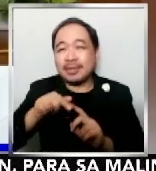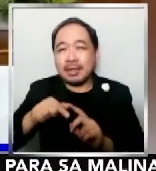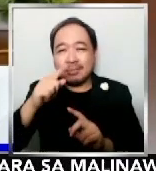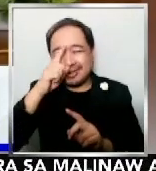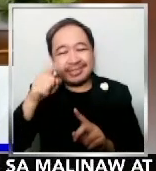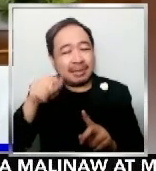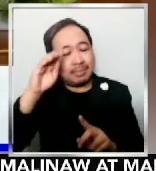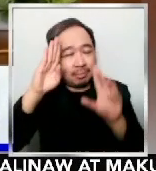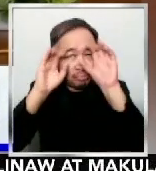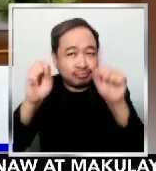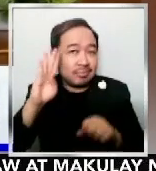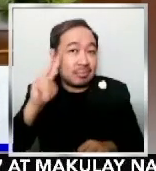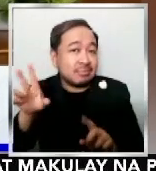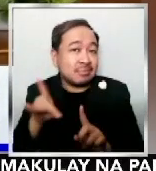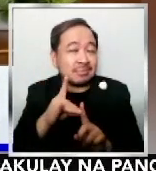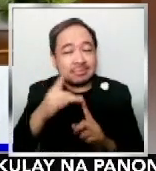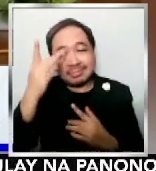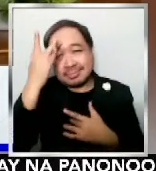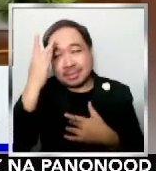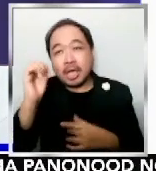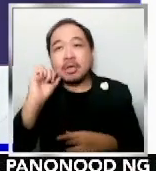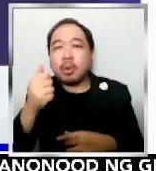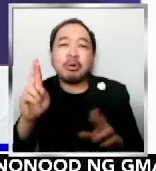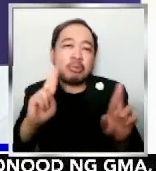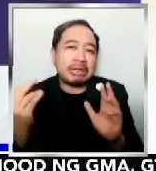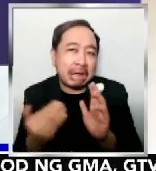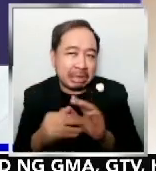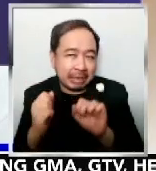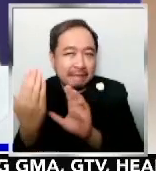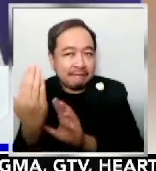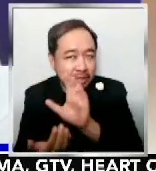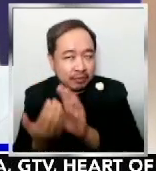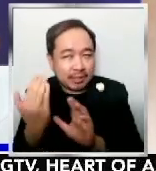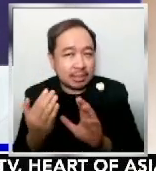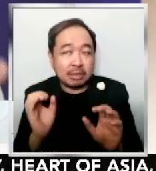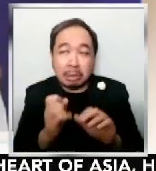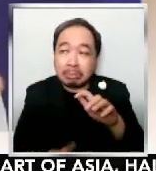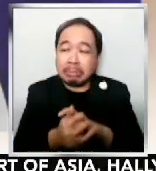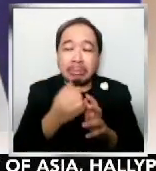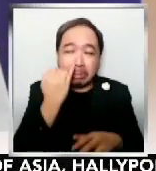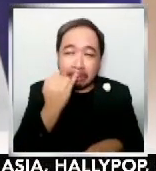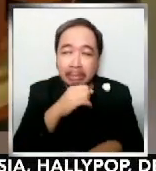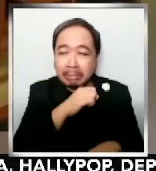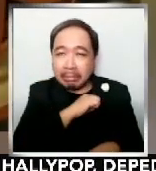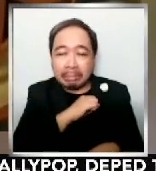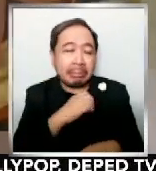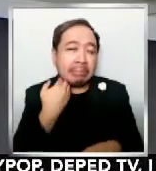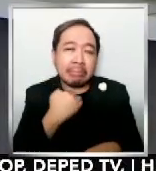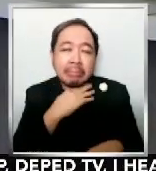magbalik sa face-to-face engagements. Wala na raw anumang sintomas ang Pangulo. Ivan Merino, Nakatutok, 24 Horas.